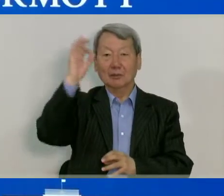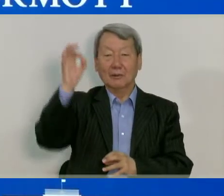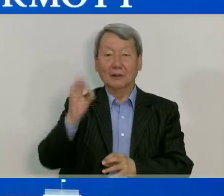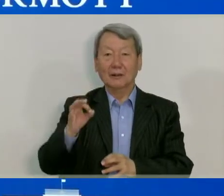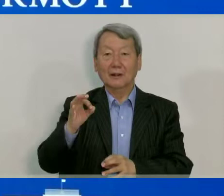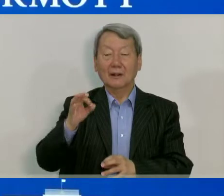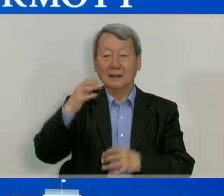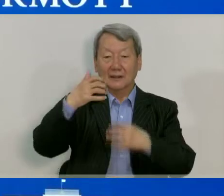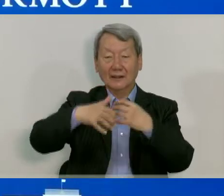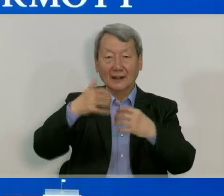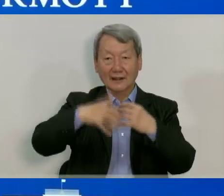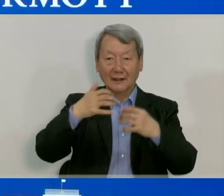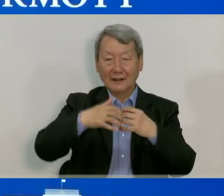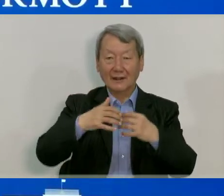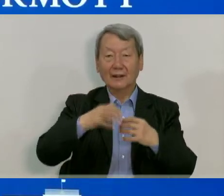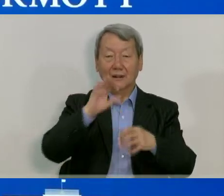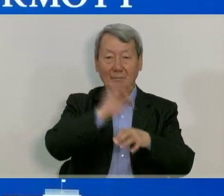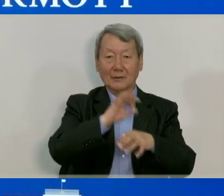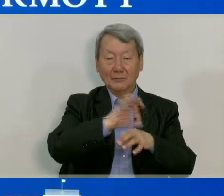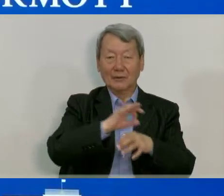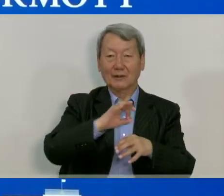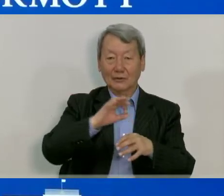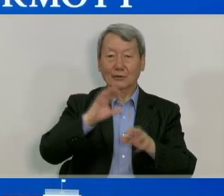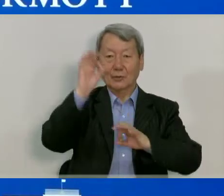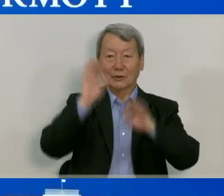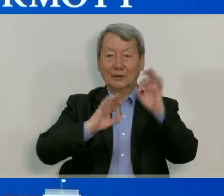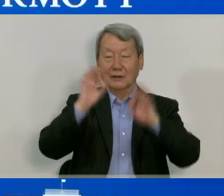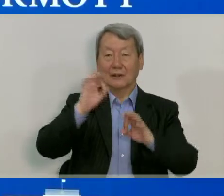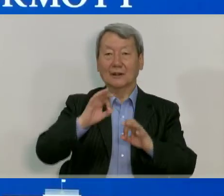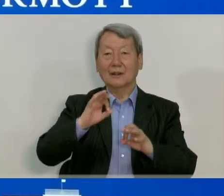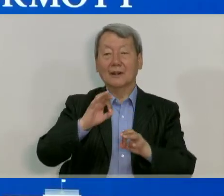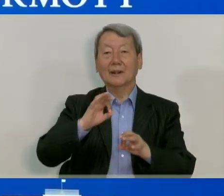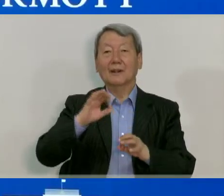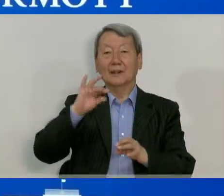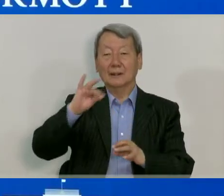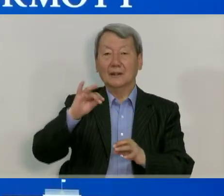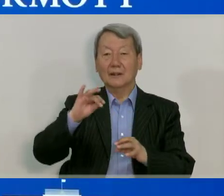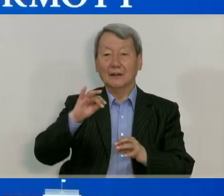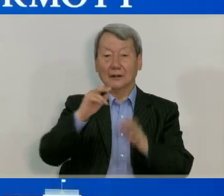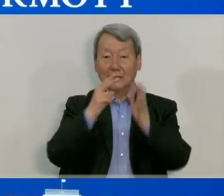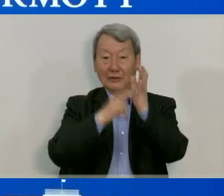24,4% это среднетяжелая форма течения идет, и